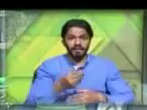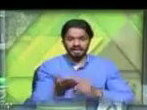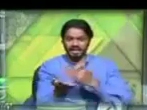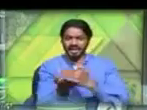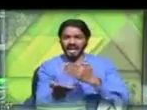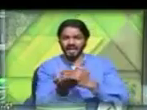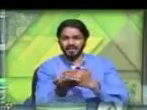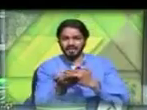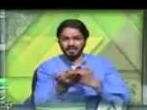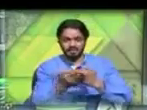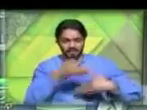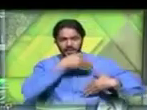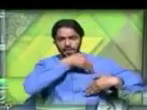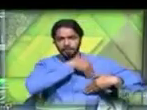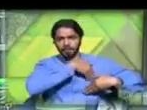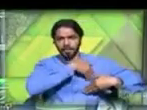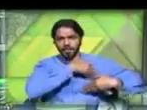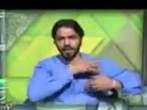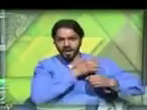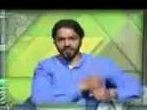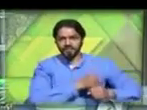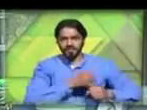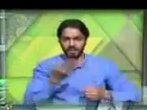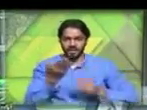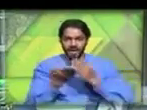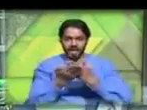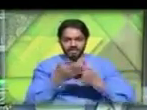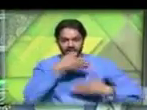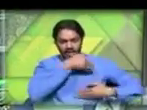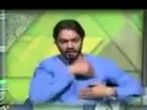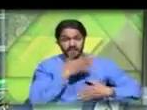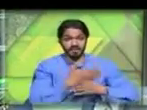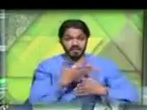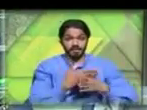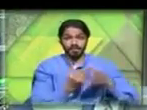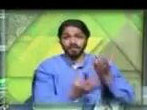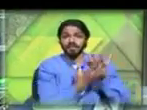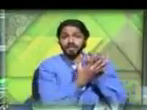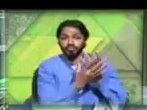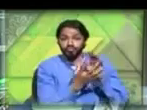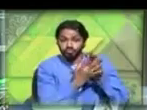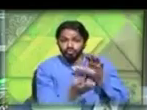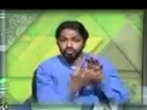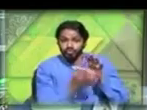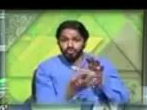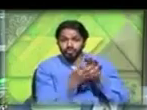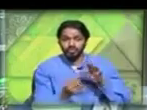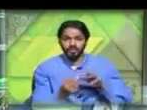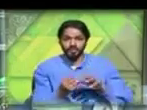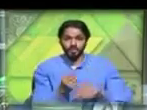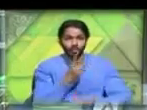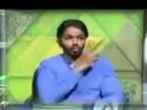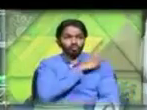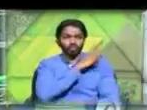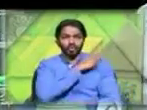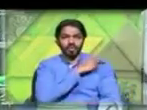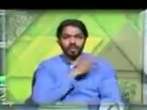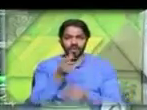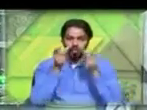فيها ذكر وتسبيح وتهليل هيكافأ عليه، ياخذ مثلا جنيه